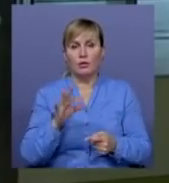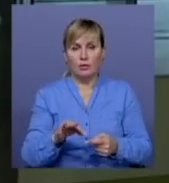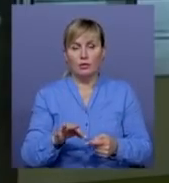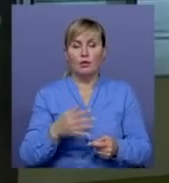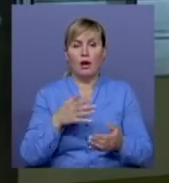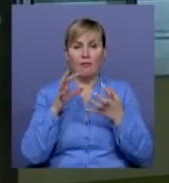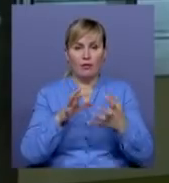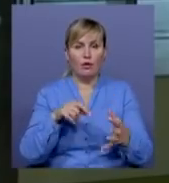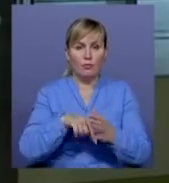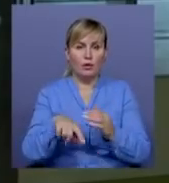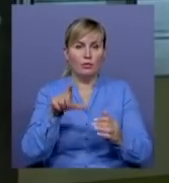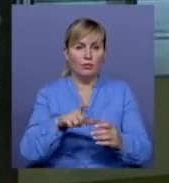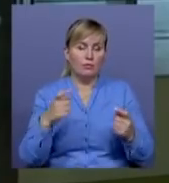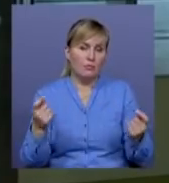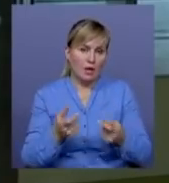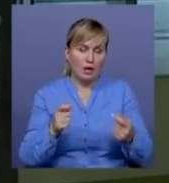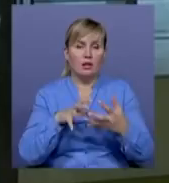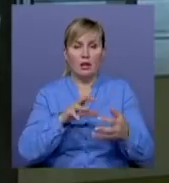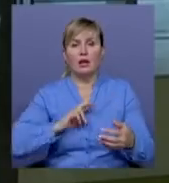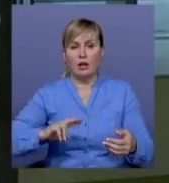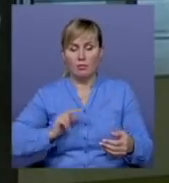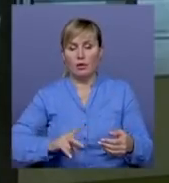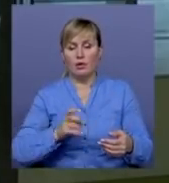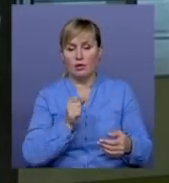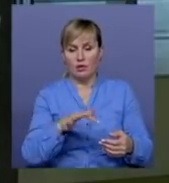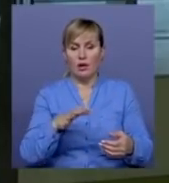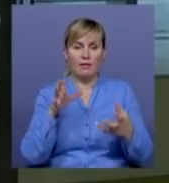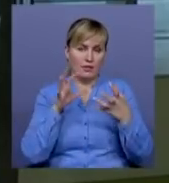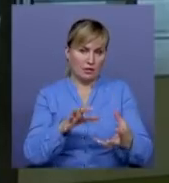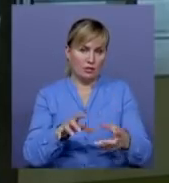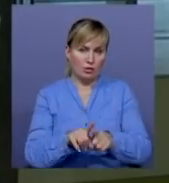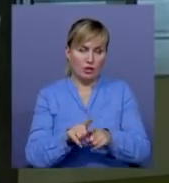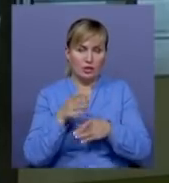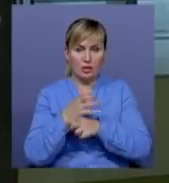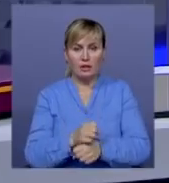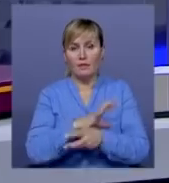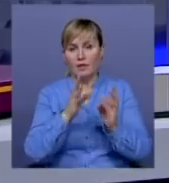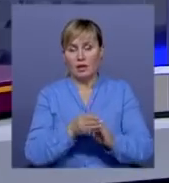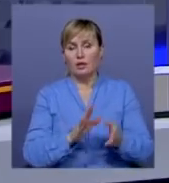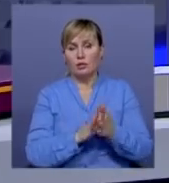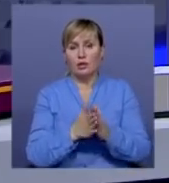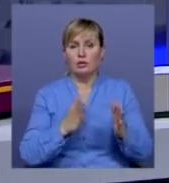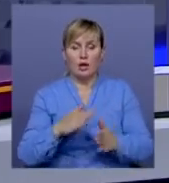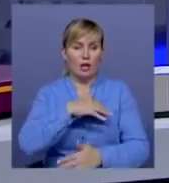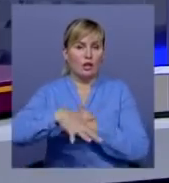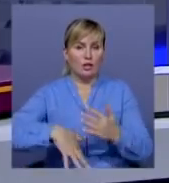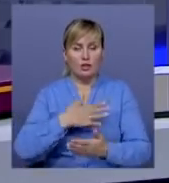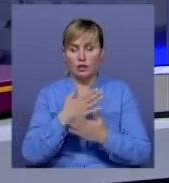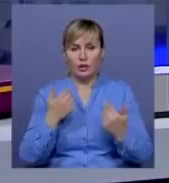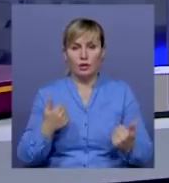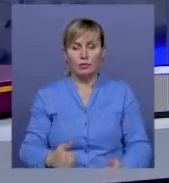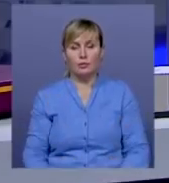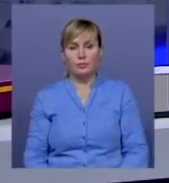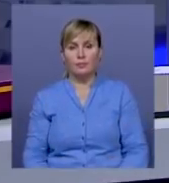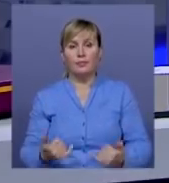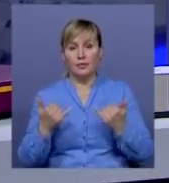общественный транспорт по-прежнему курсирует. Однако количество автобусов сокращено. В целом ситуация стабильная, ажиотаж даже не наблюдается.